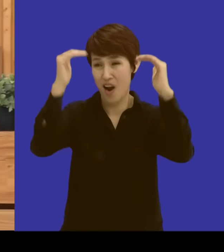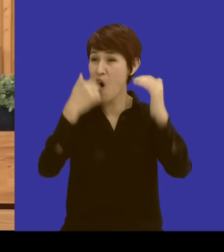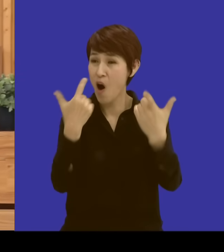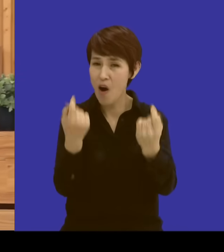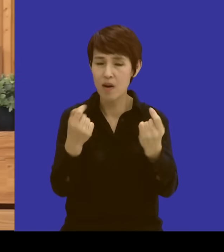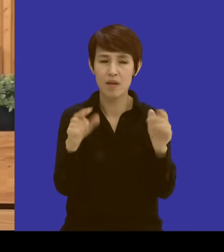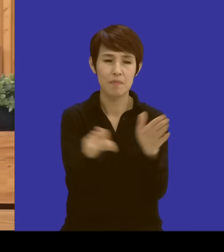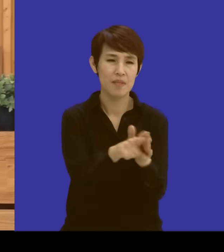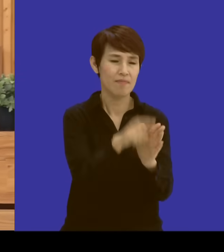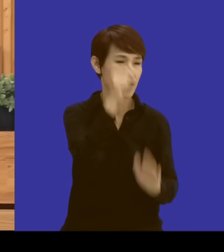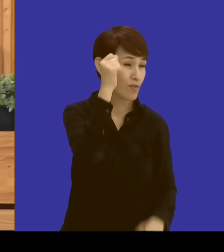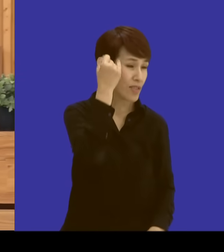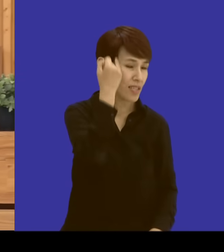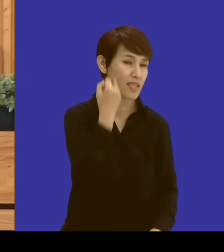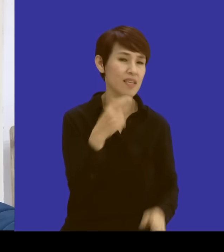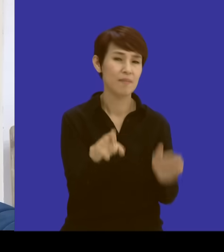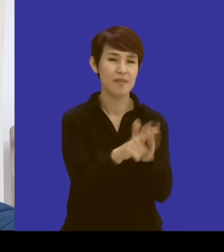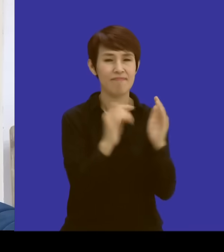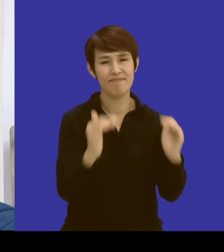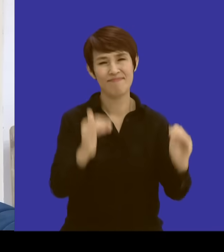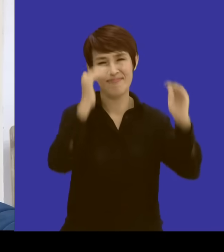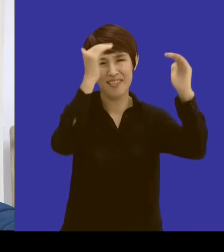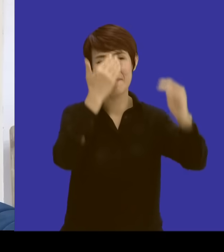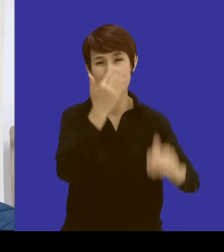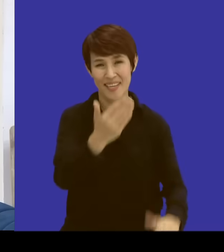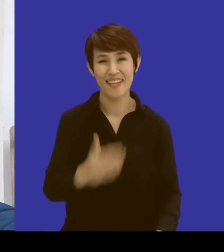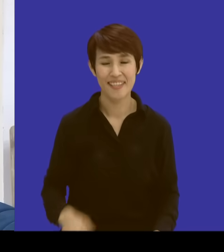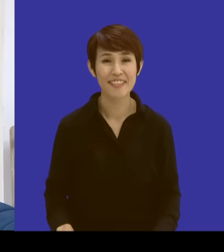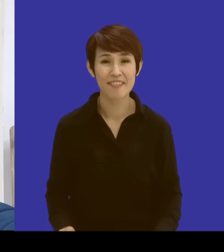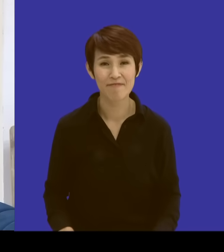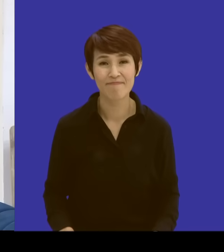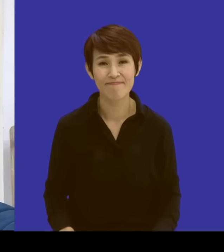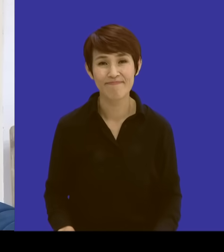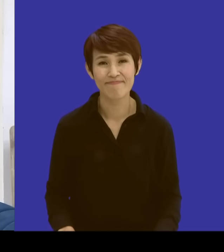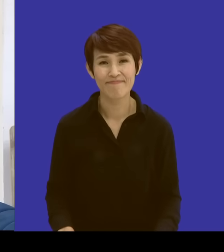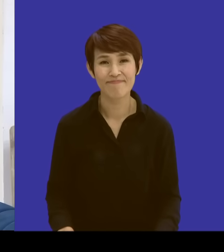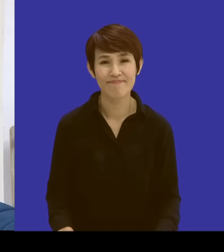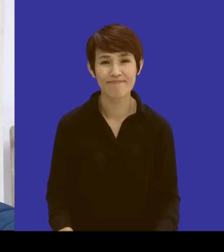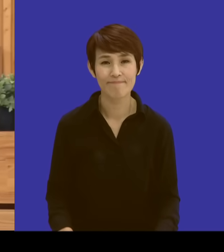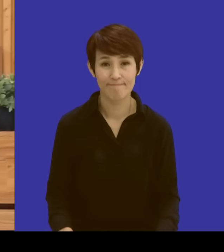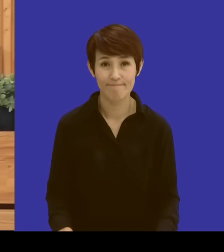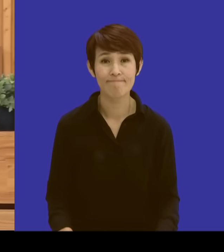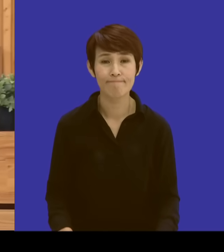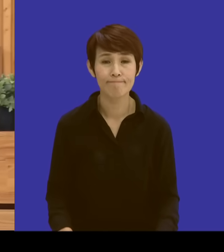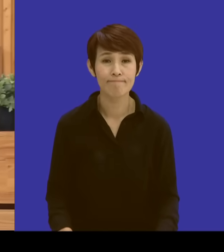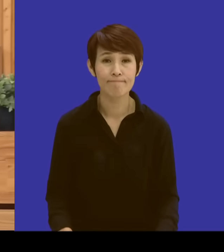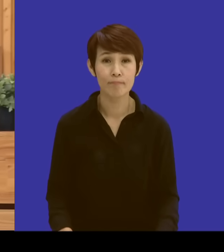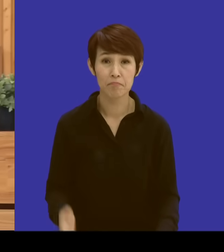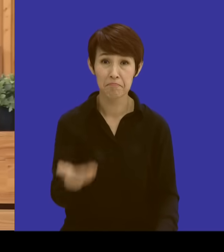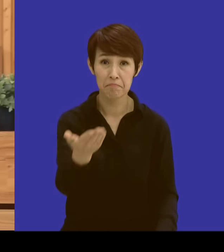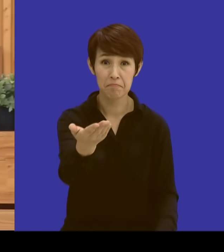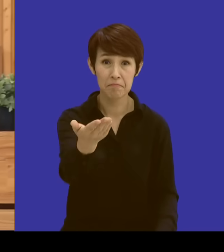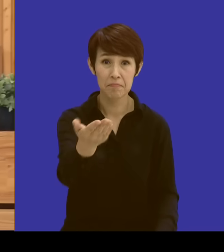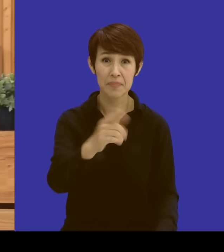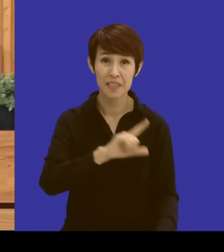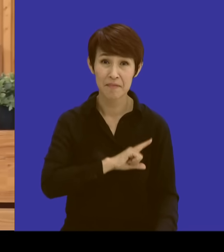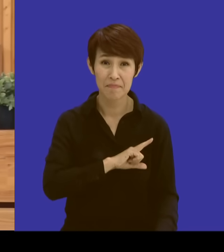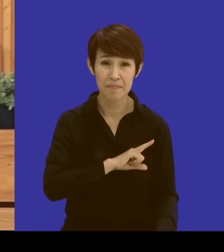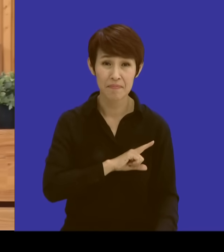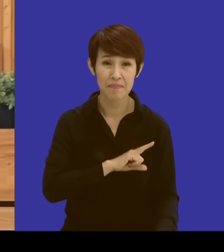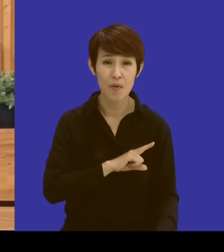사실은 신앙적으로 한 단계 더 성숙할 수 있는 그런 시간을 갖게 되는 것인데 그래서 이제 지금 이제 이름을